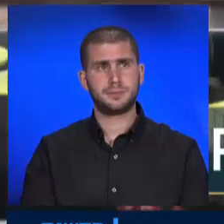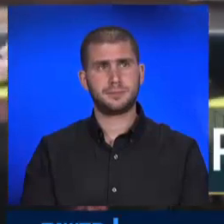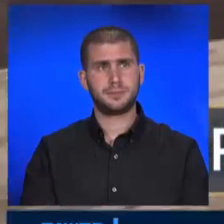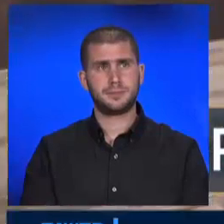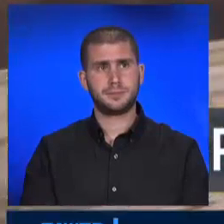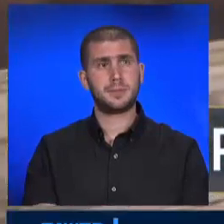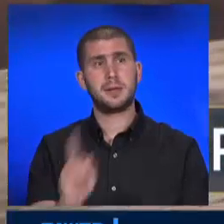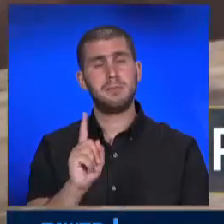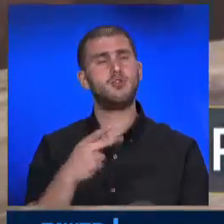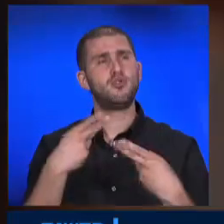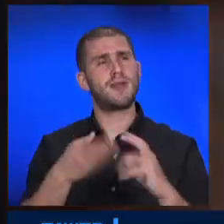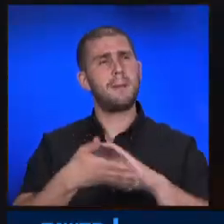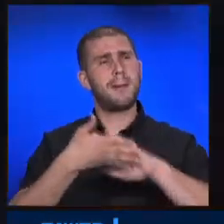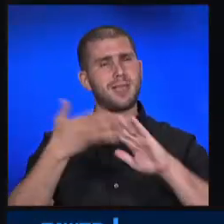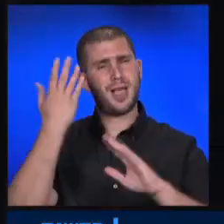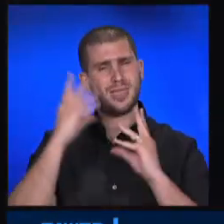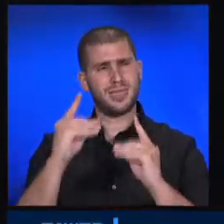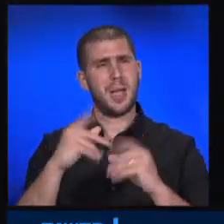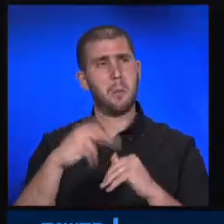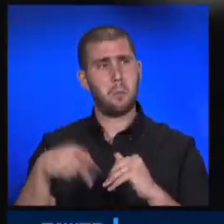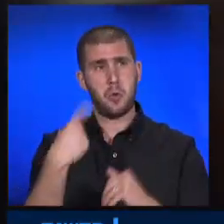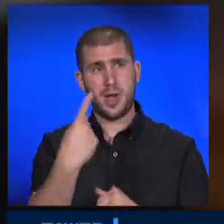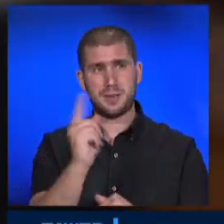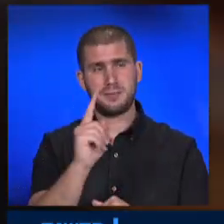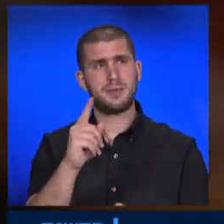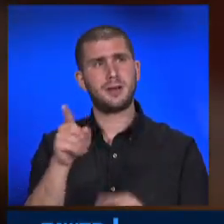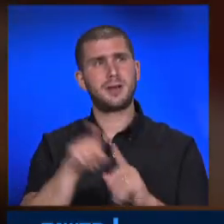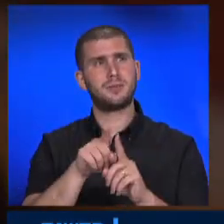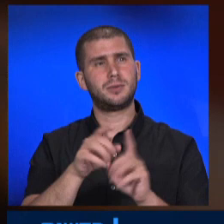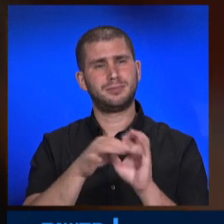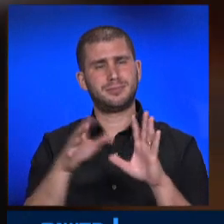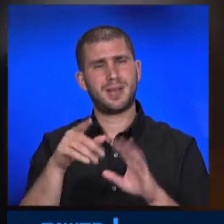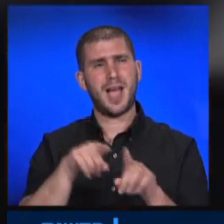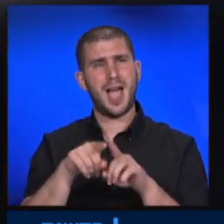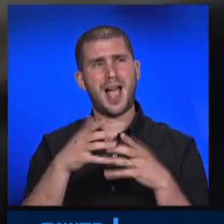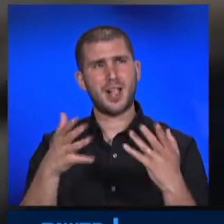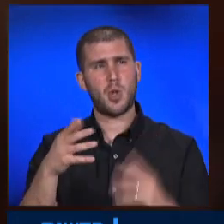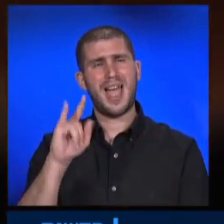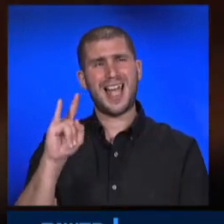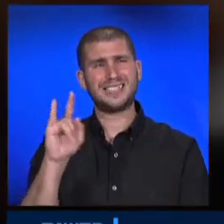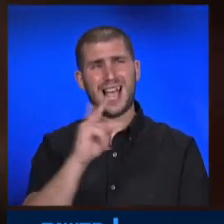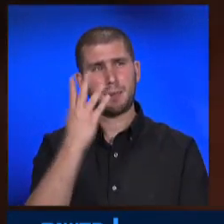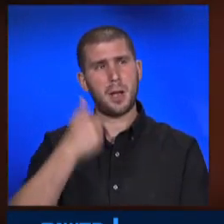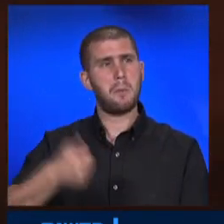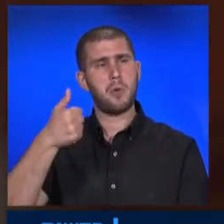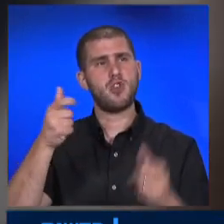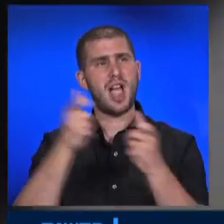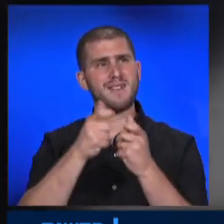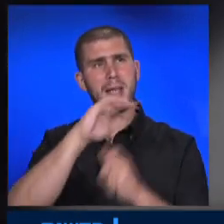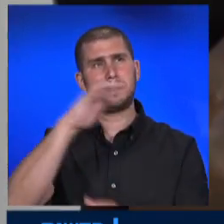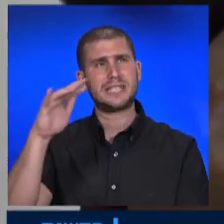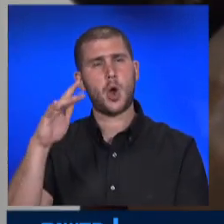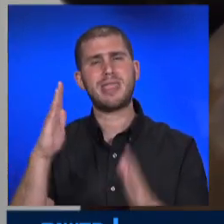מי ששיווק בתחילת הדרך את הפרויקט הזה הוא פליט האח הגדול חזי חיים, שעמד בראש חברת פסגות